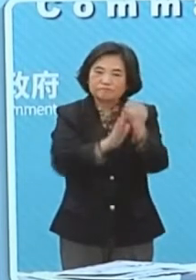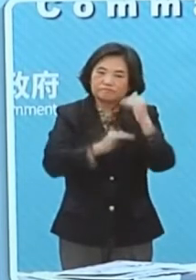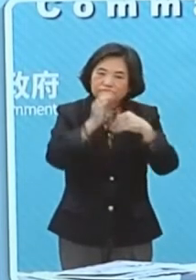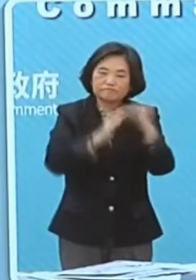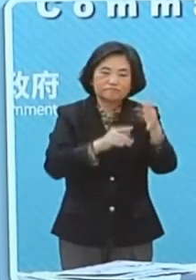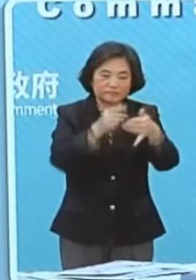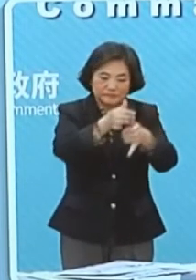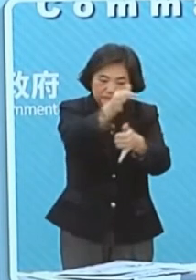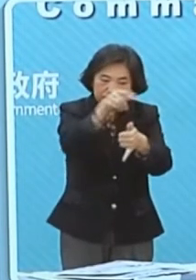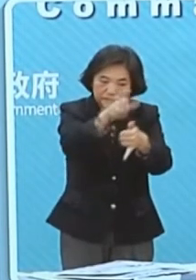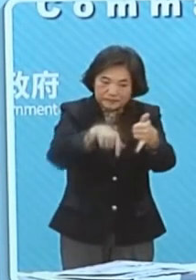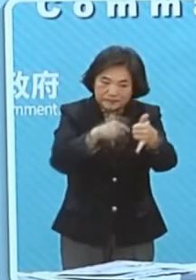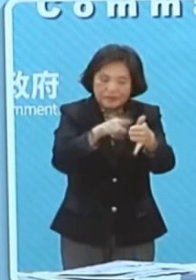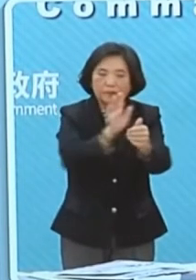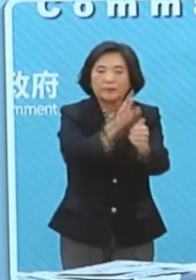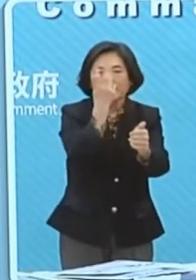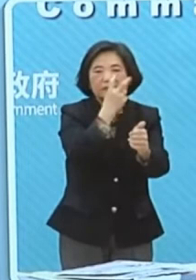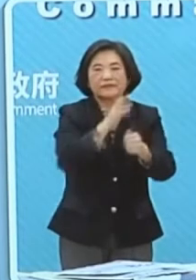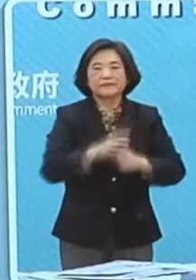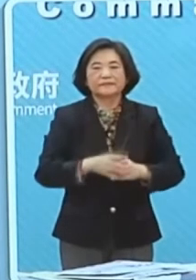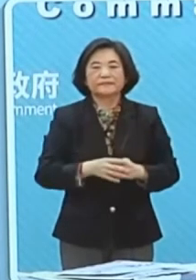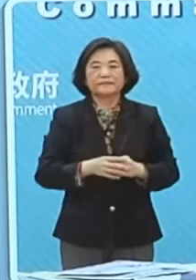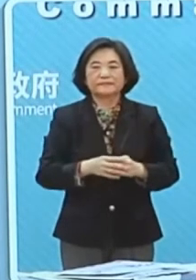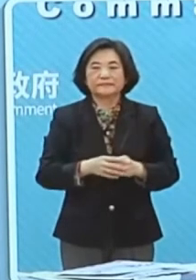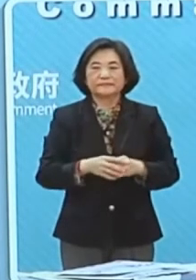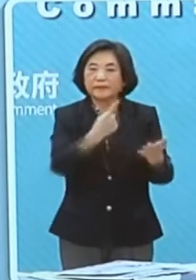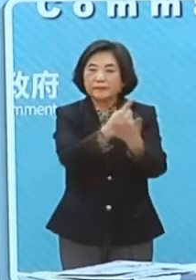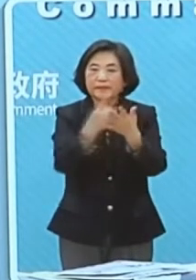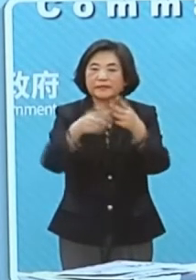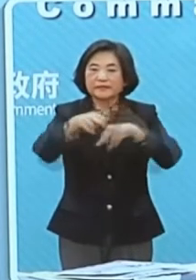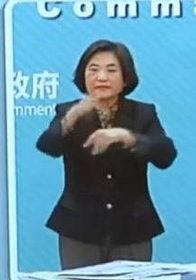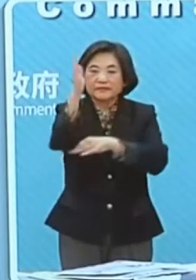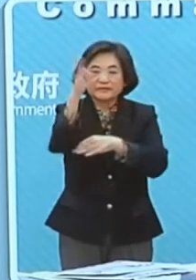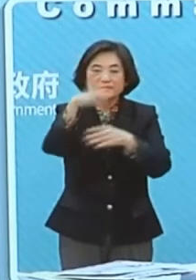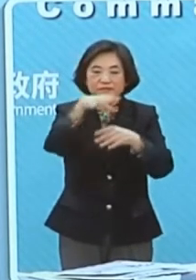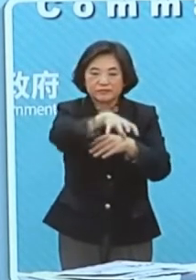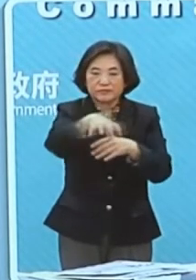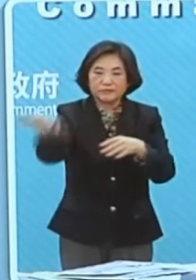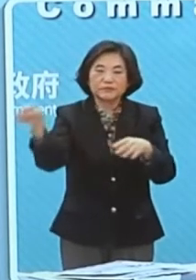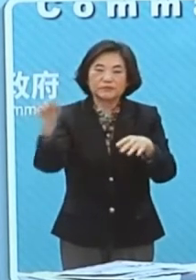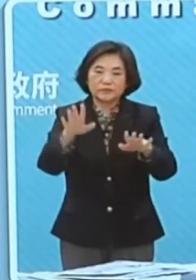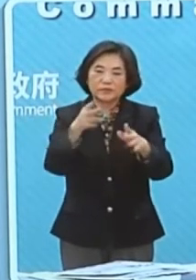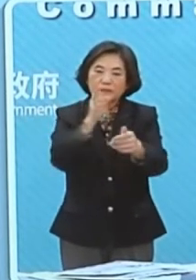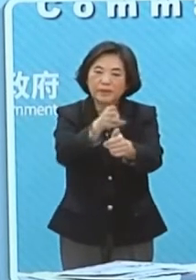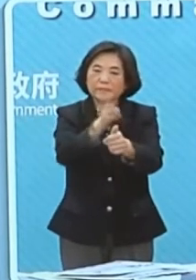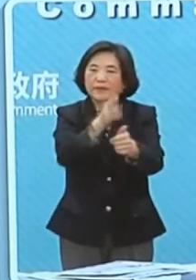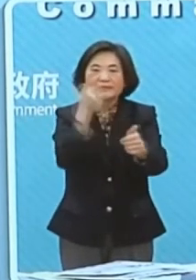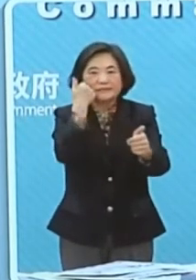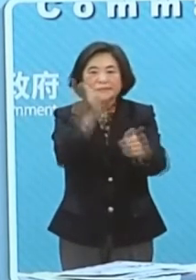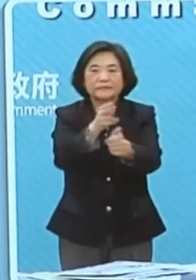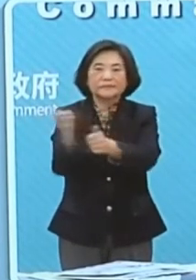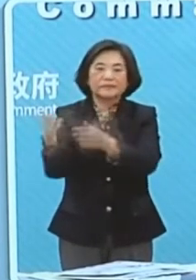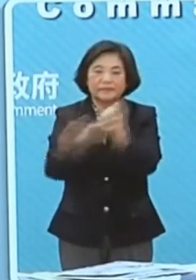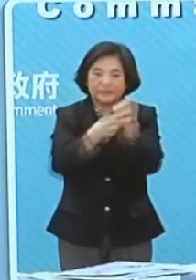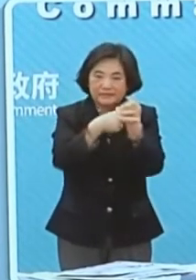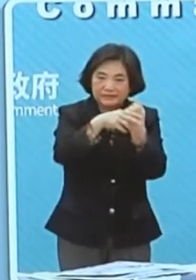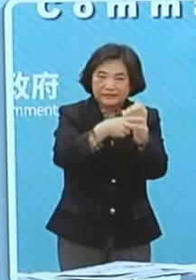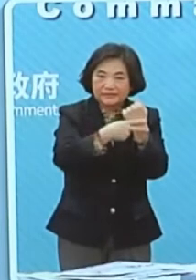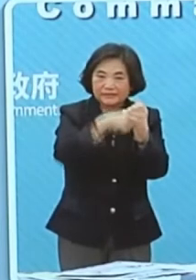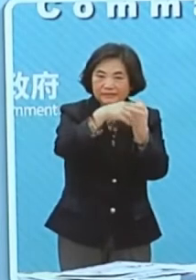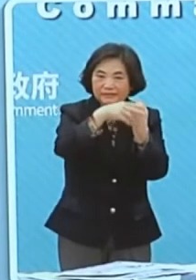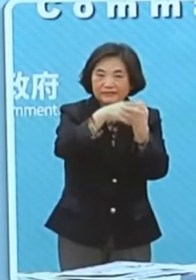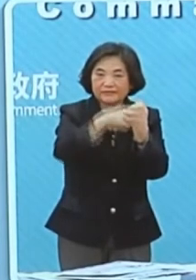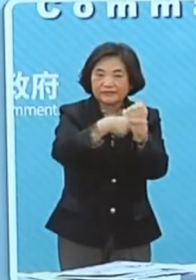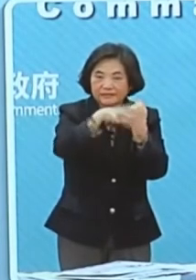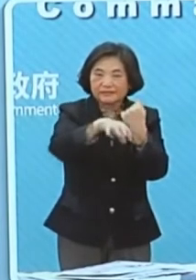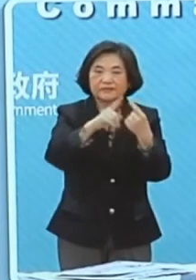家照护的民众。那我们每个行政区都有相关的派工系统，也就是我们各里跟媒合的